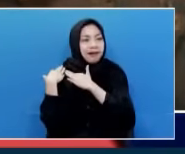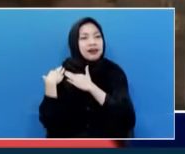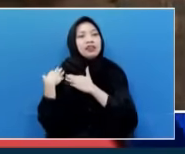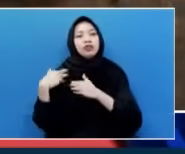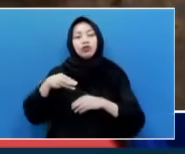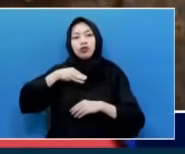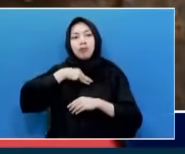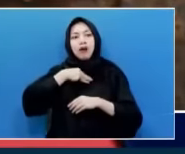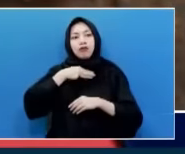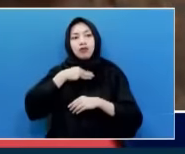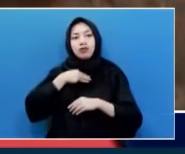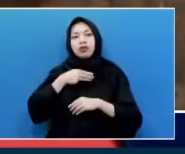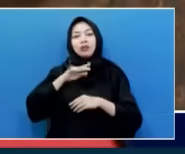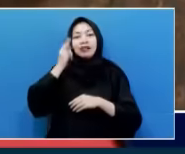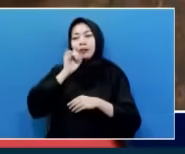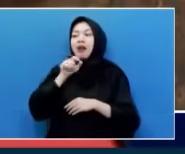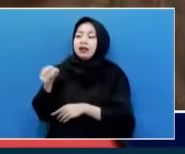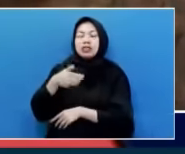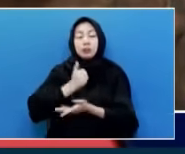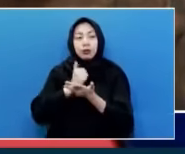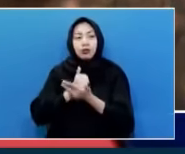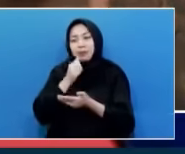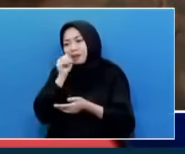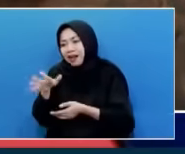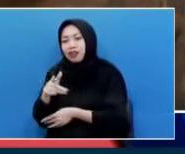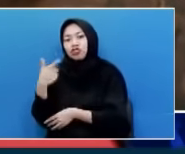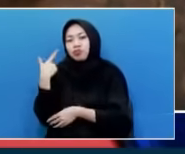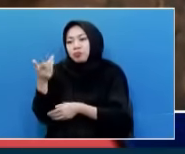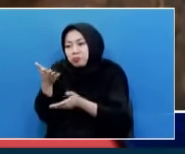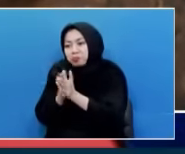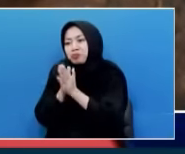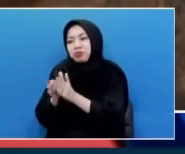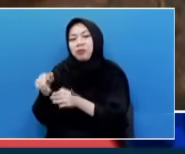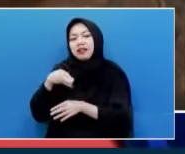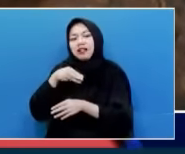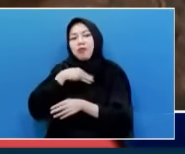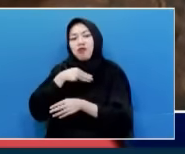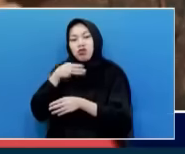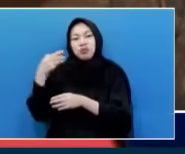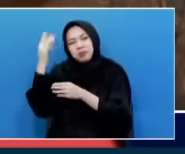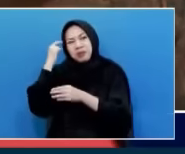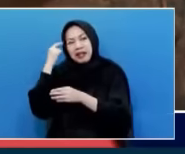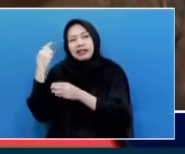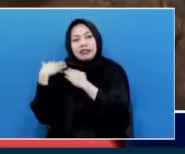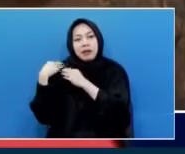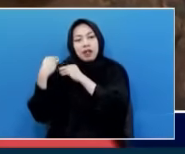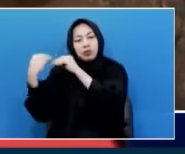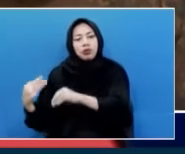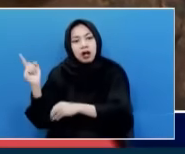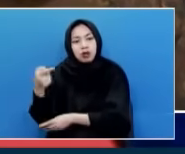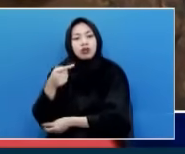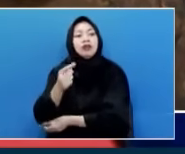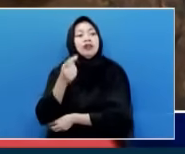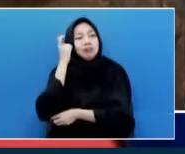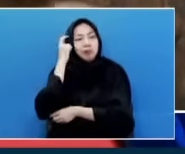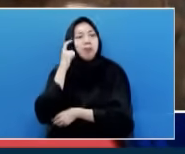Mahfud saya minta mundur kan gitu kampany ketika kunjungan begitu ya betul betul dan menurut saya itu sesuatu yang bagus dan harus